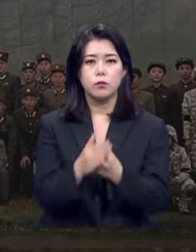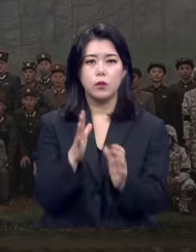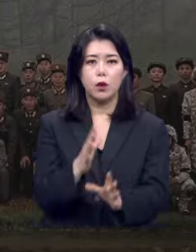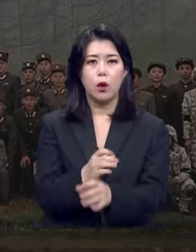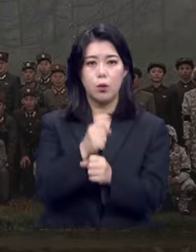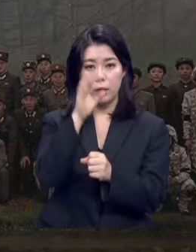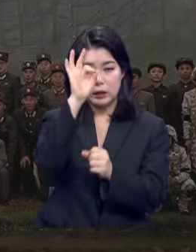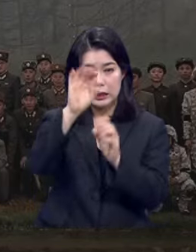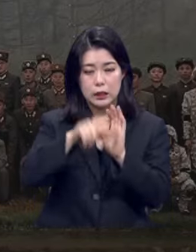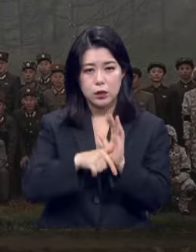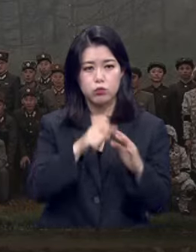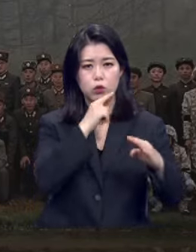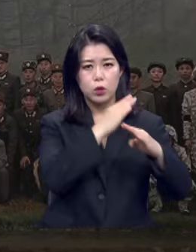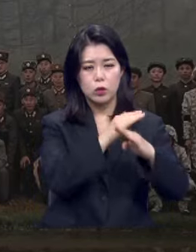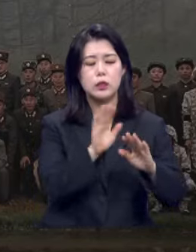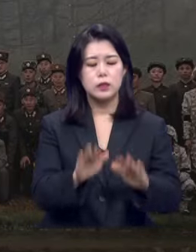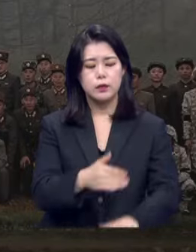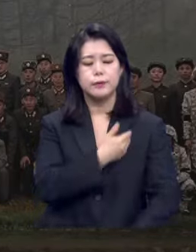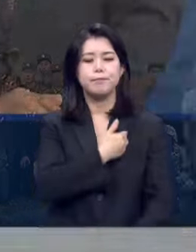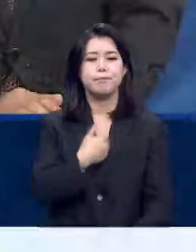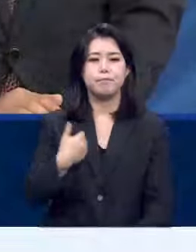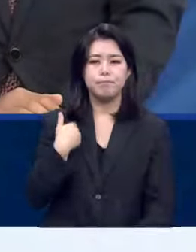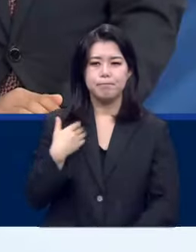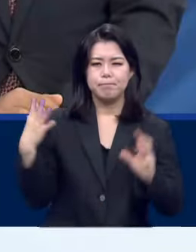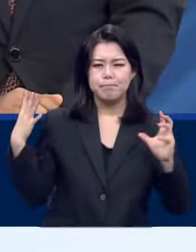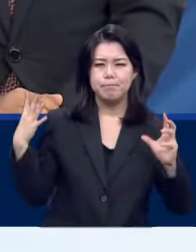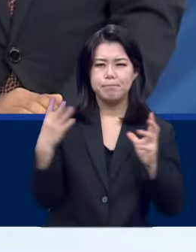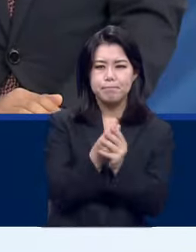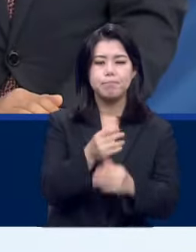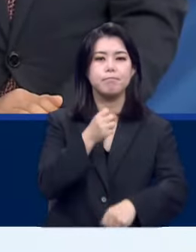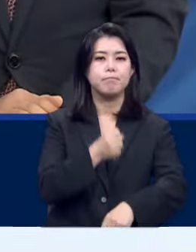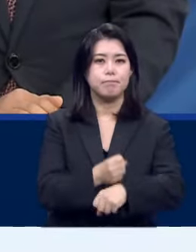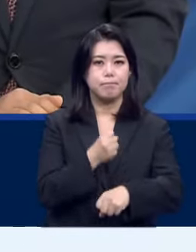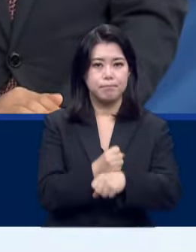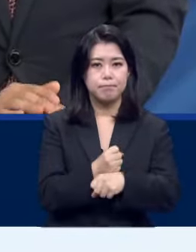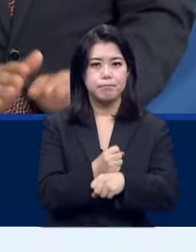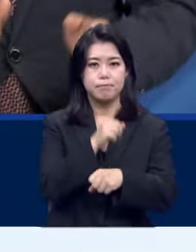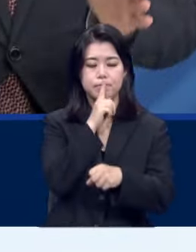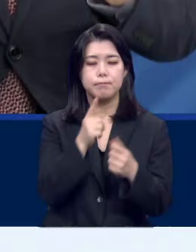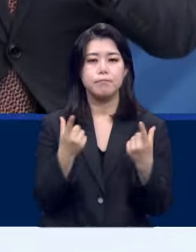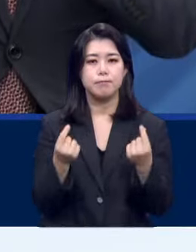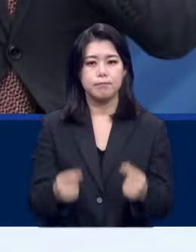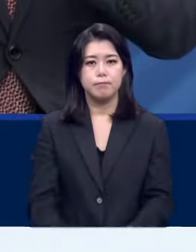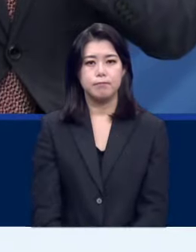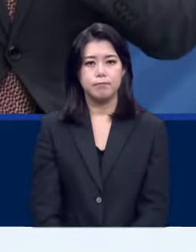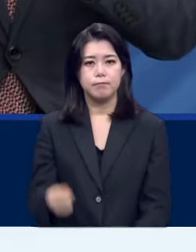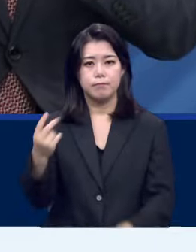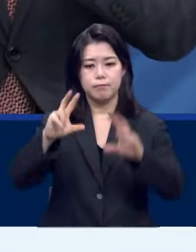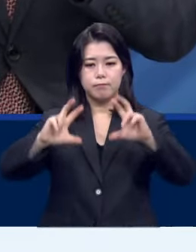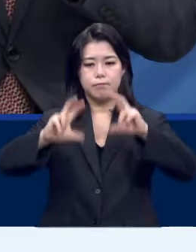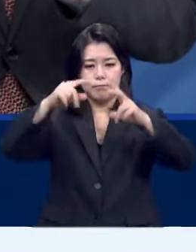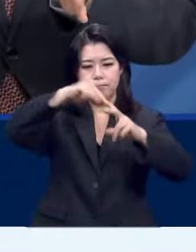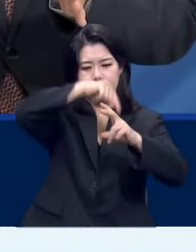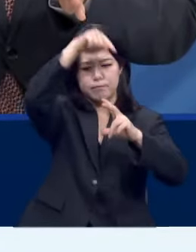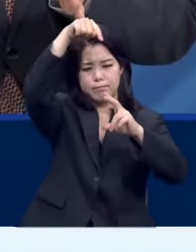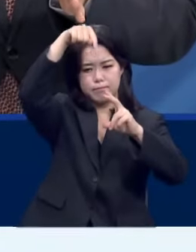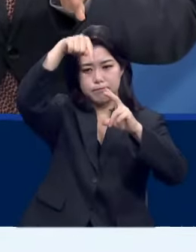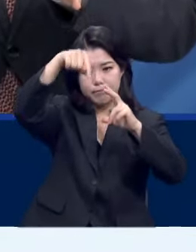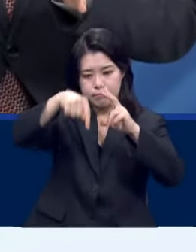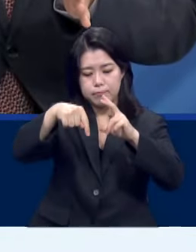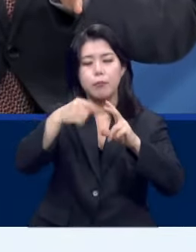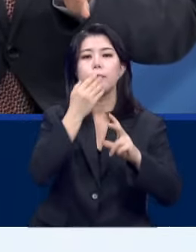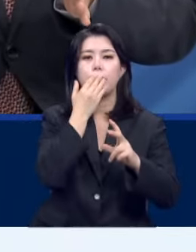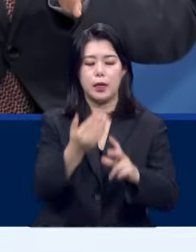때는 어 북한도 이제 자신감 있게 최종 안경판다 kan 탄도 미사일을 발사했다고 하는 건 대기권 재진입 기술을 이제 완성을 했다라고 하는